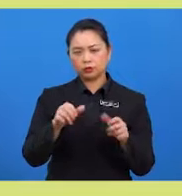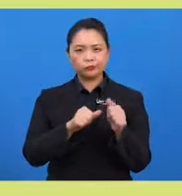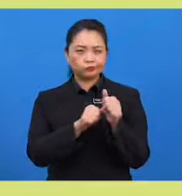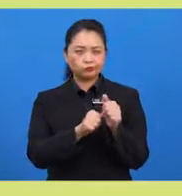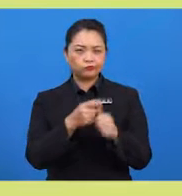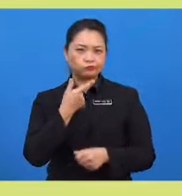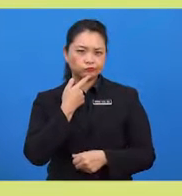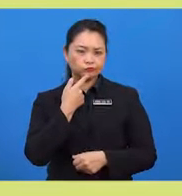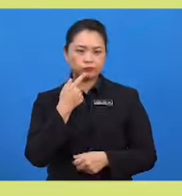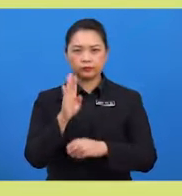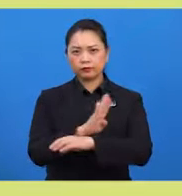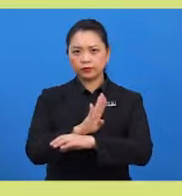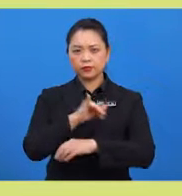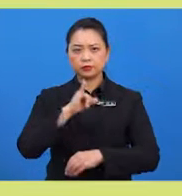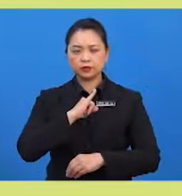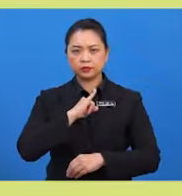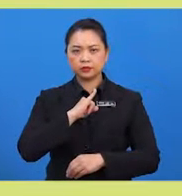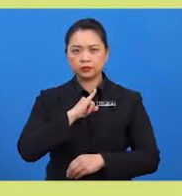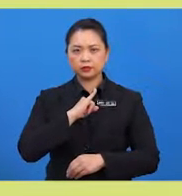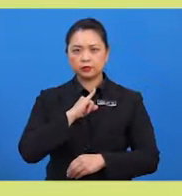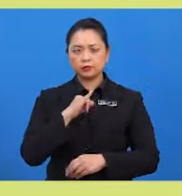mula perniagaan saya keluarkan modal